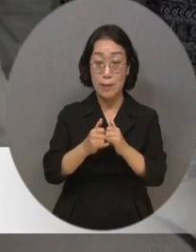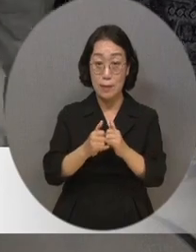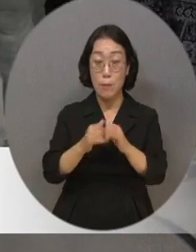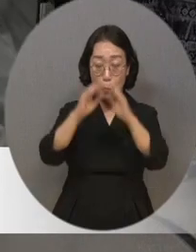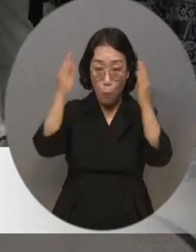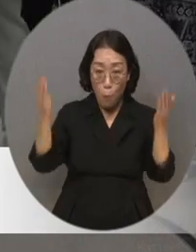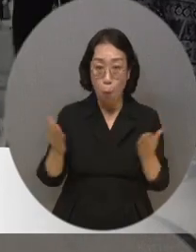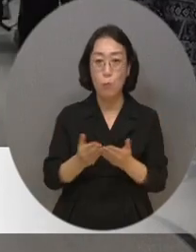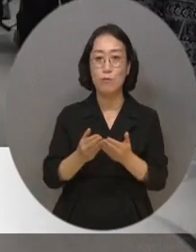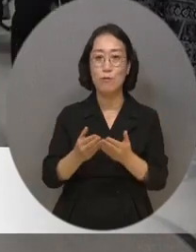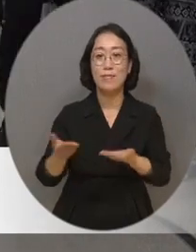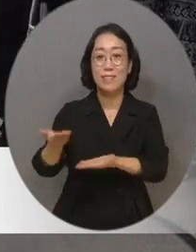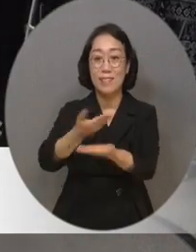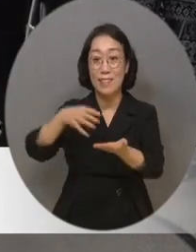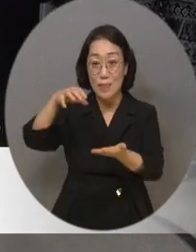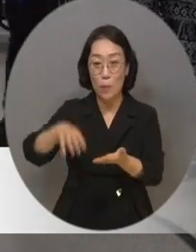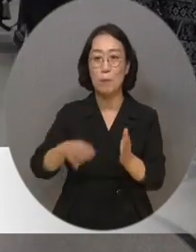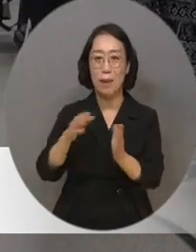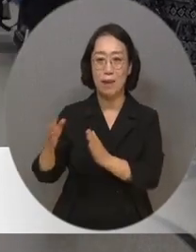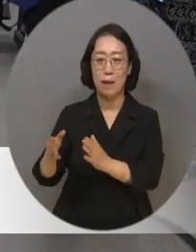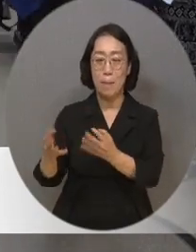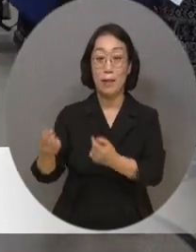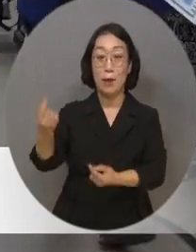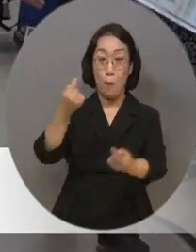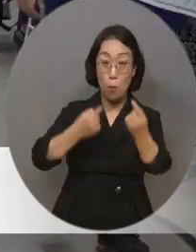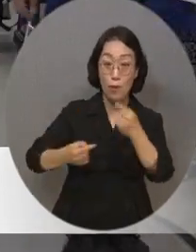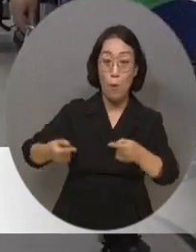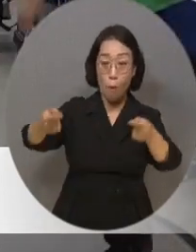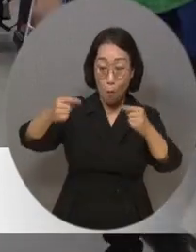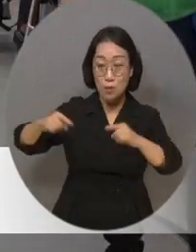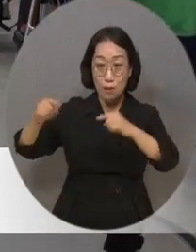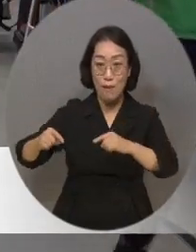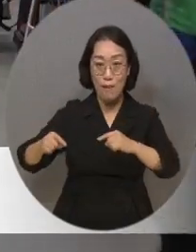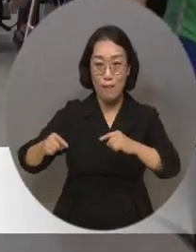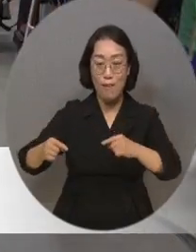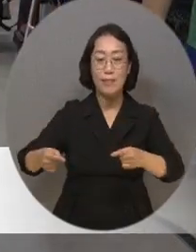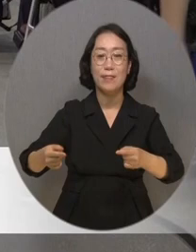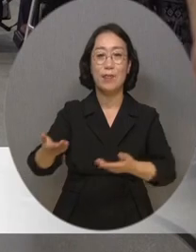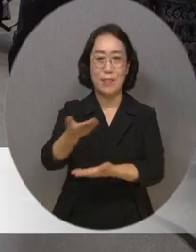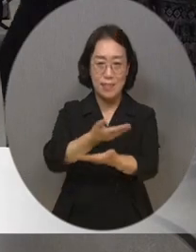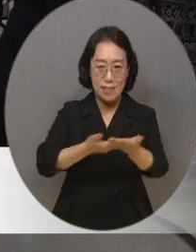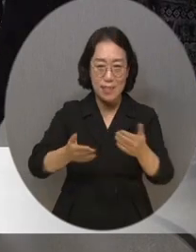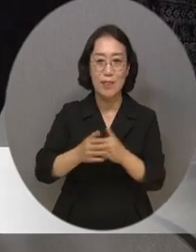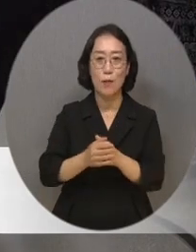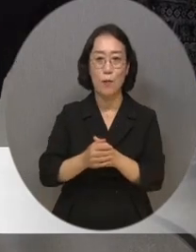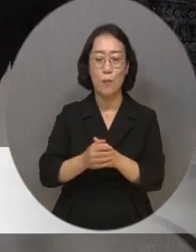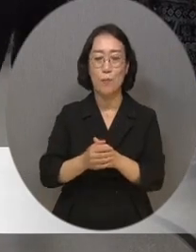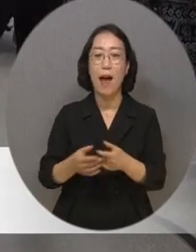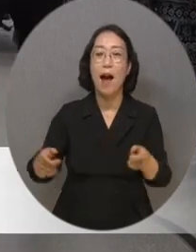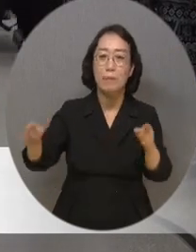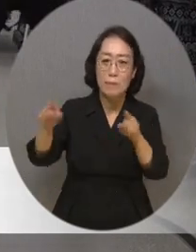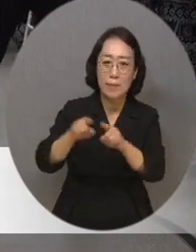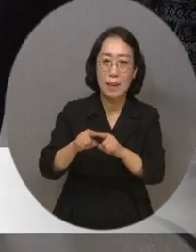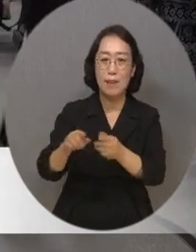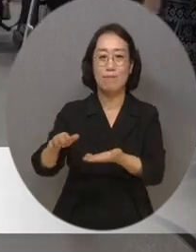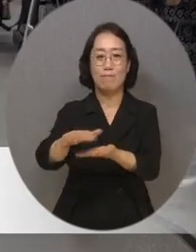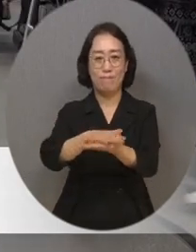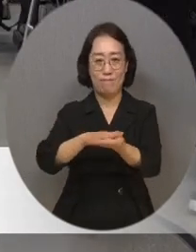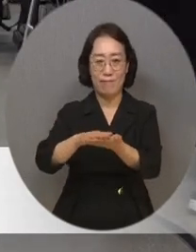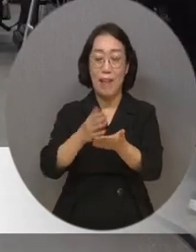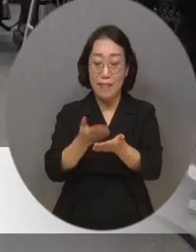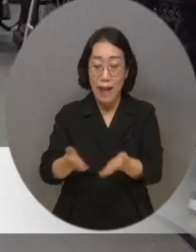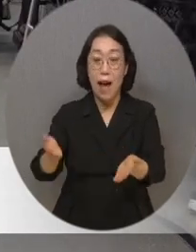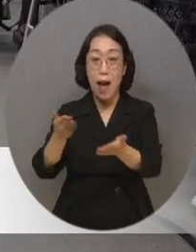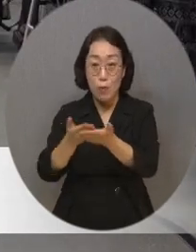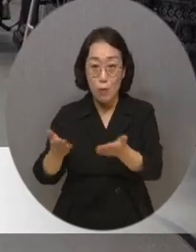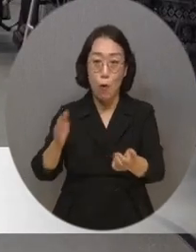이런 축제장을 마련했습니다. 많이 오셔서 축제에 같이 참여해 주시고 호응해 주시고 나누어